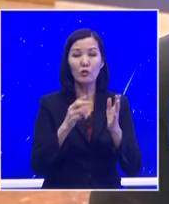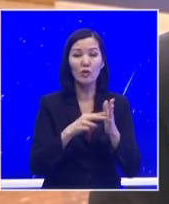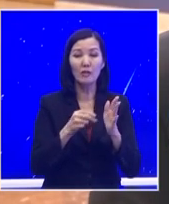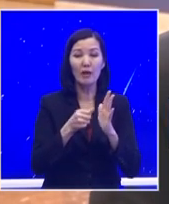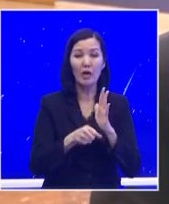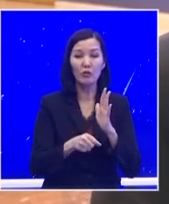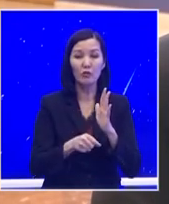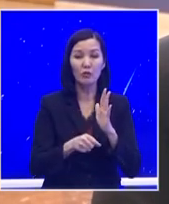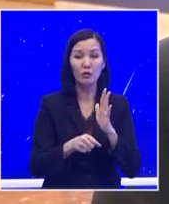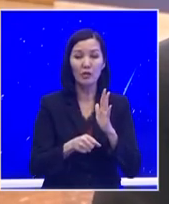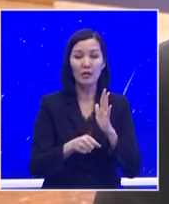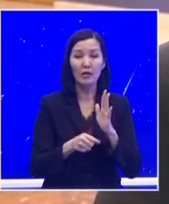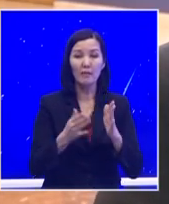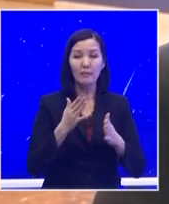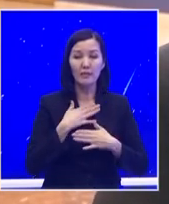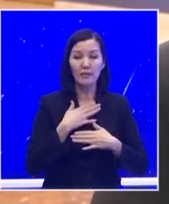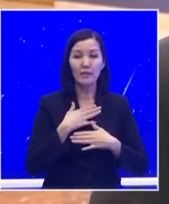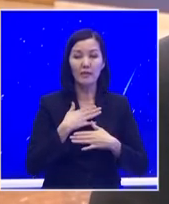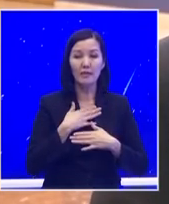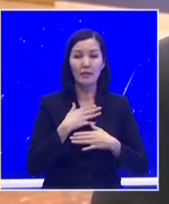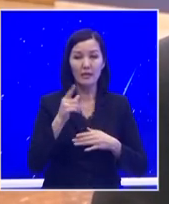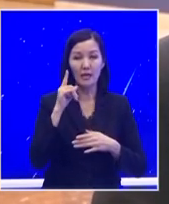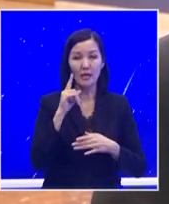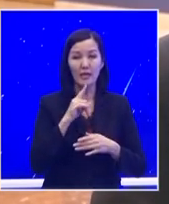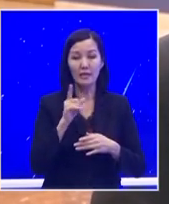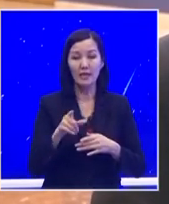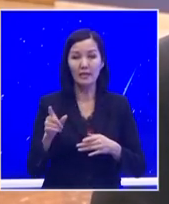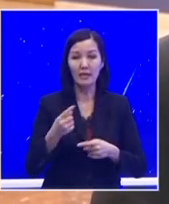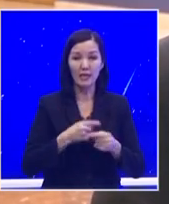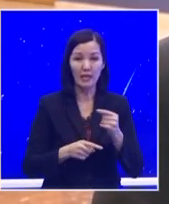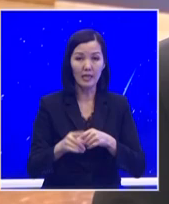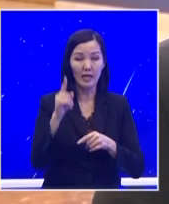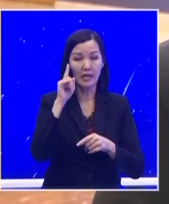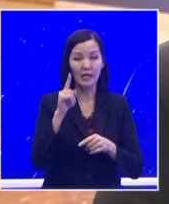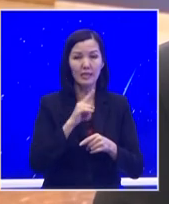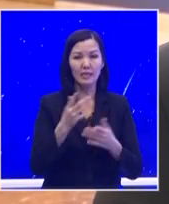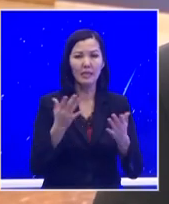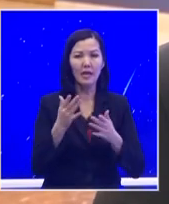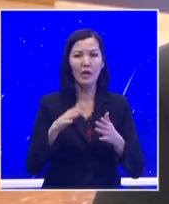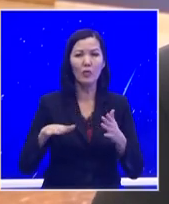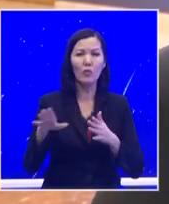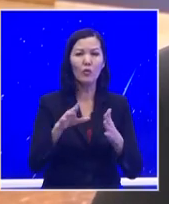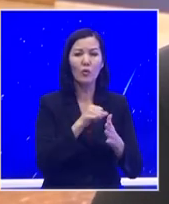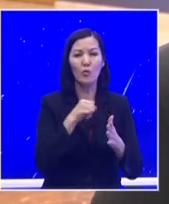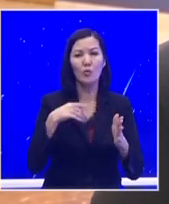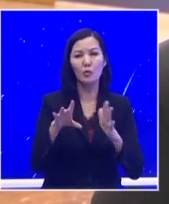17600 біздің қандас бауырларымыз келді. Олардың бізде Қазақстанның қай өңірінде тұрам десе, өз еркі. Сондықтан